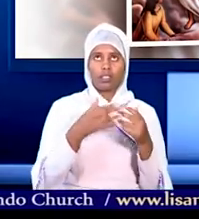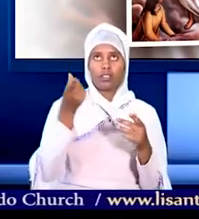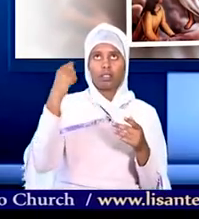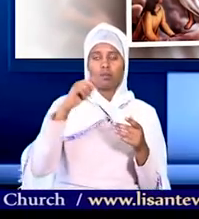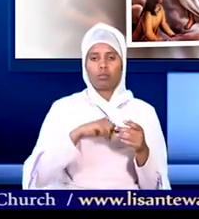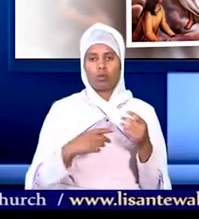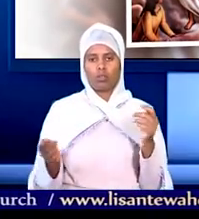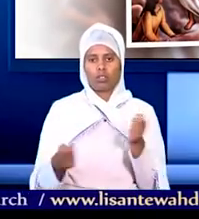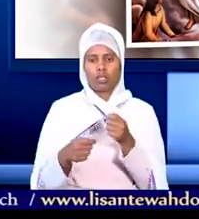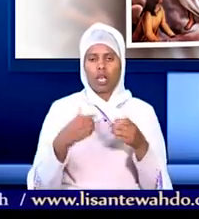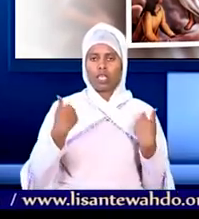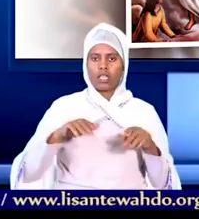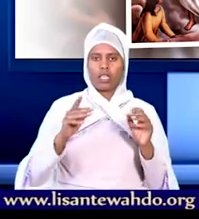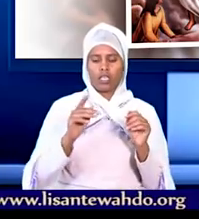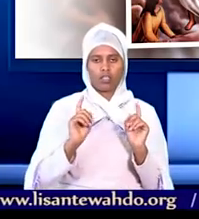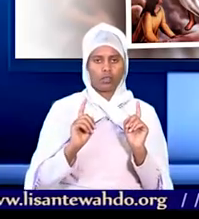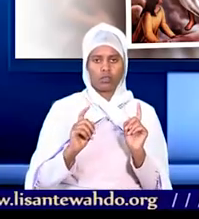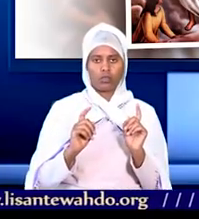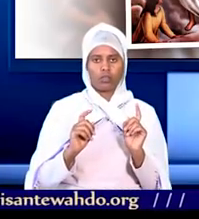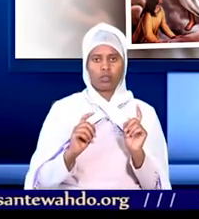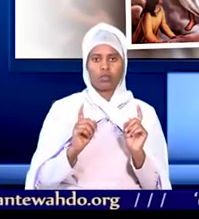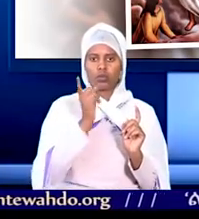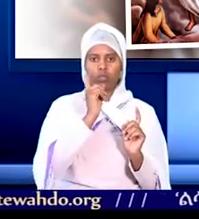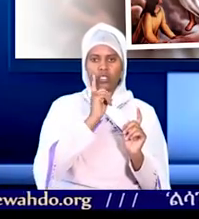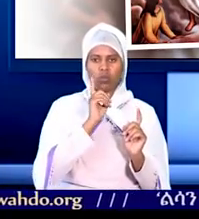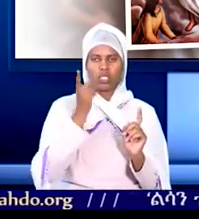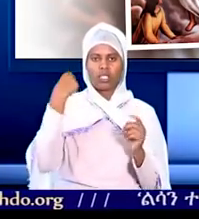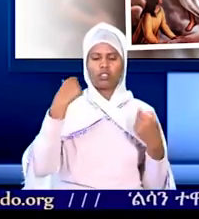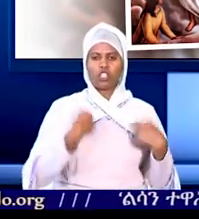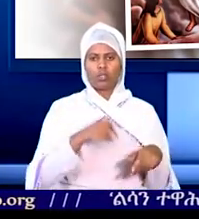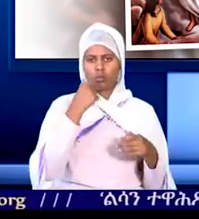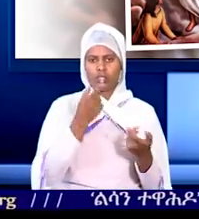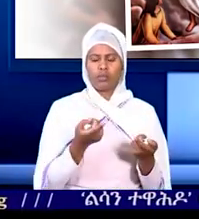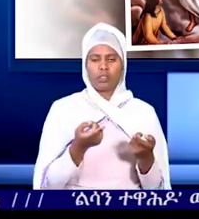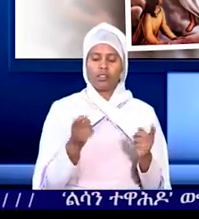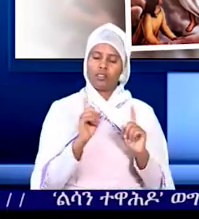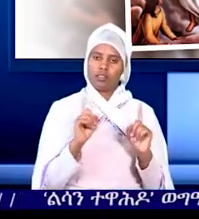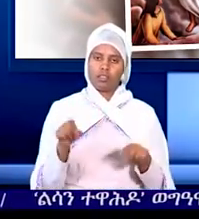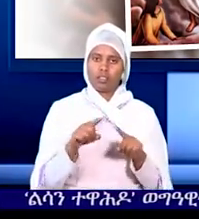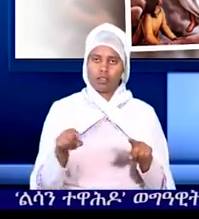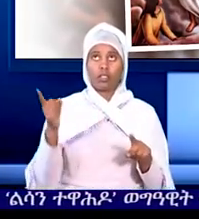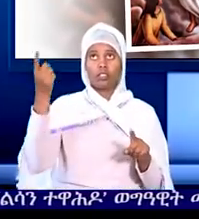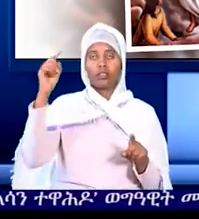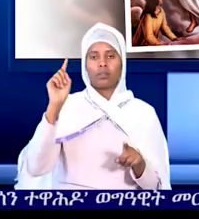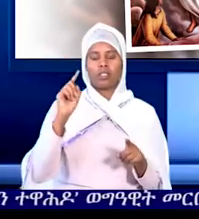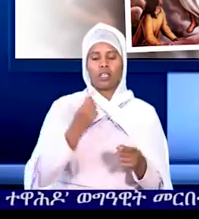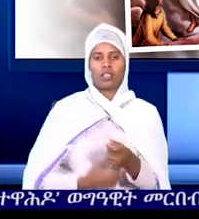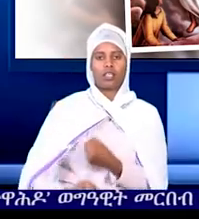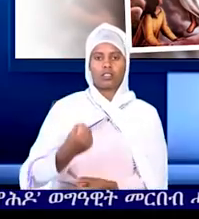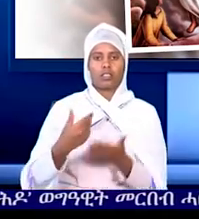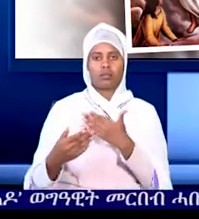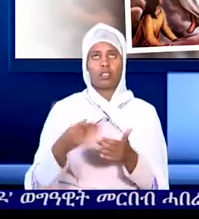ክፉ ንድገበረ ሰብ ደቀስፎ ጎይታ ኢልና ንማራመሪና ጌጋ እግዚኣብሔር መሓሪ እመሎም